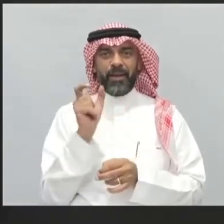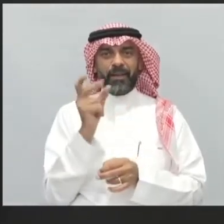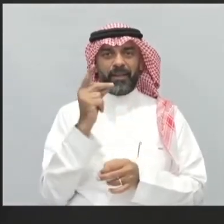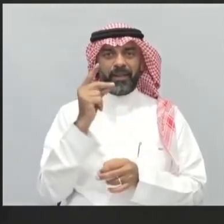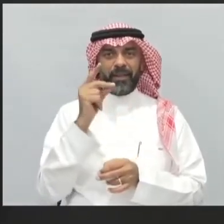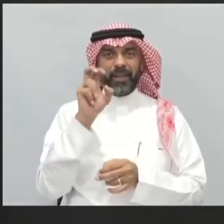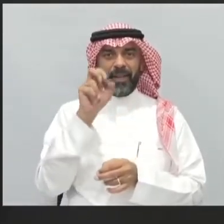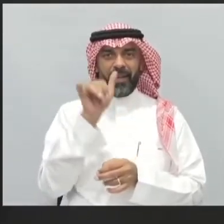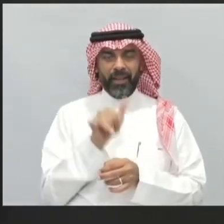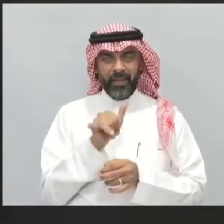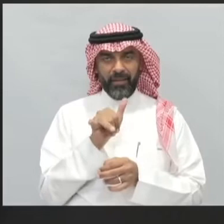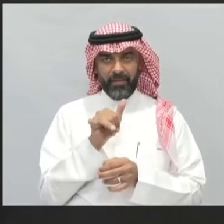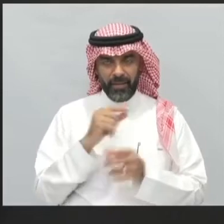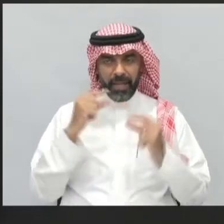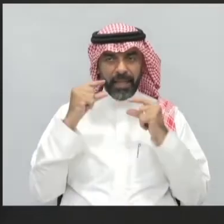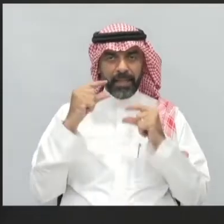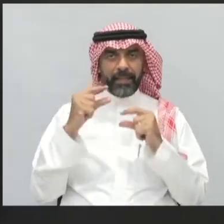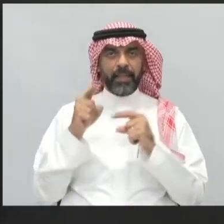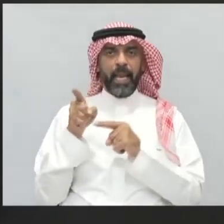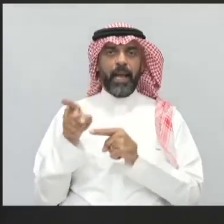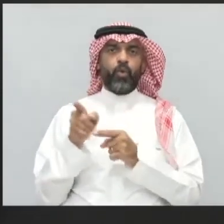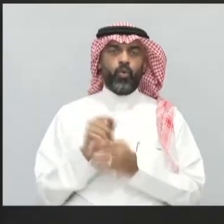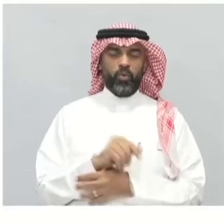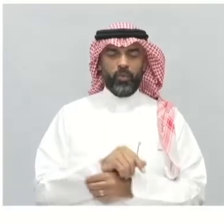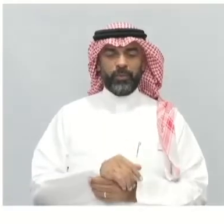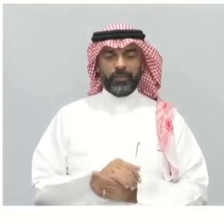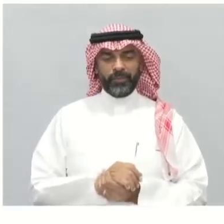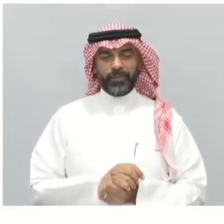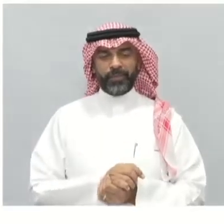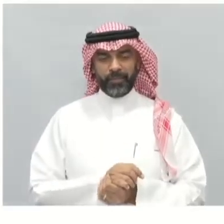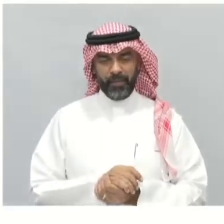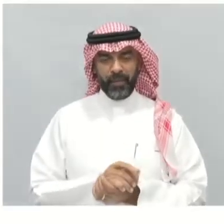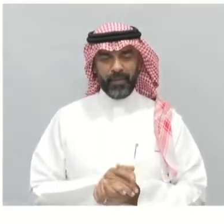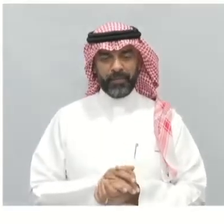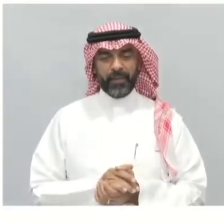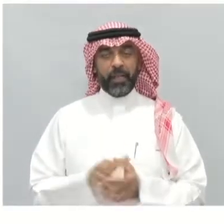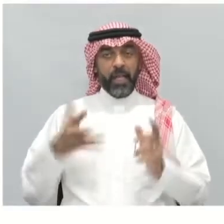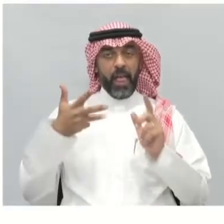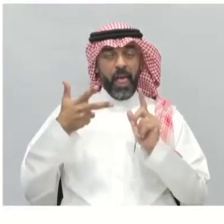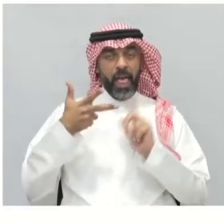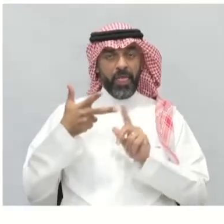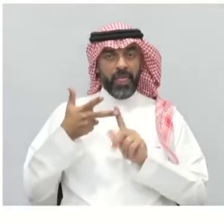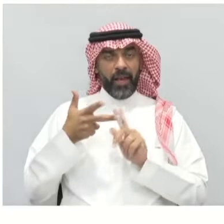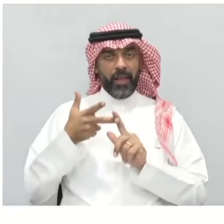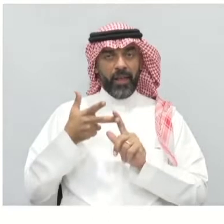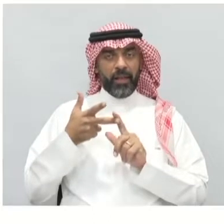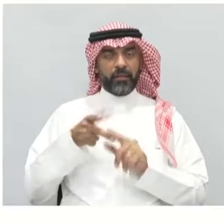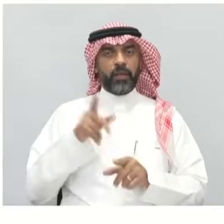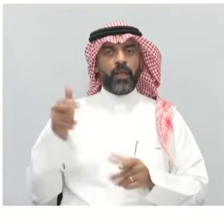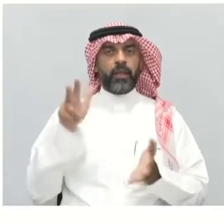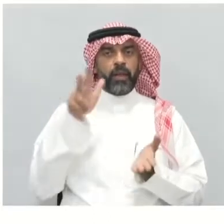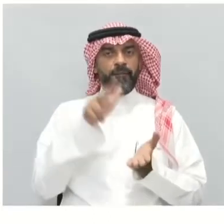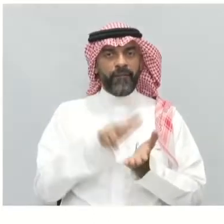اتبعها للوصول الى الهاتف ابدا الان الخطبه الثالثه في تنفيذ الخطه